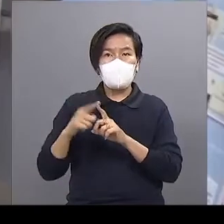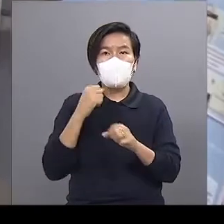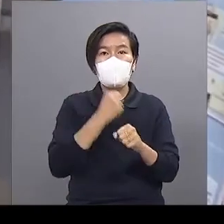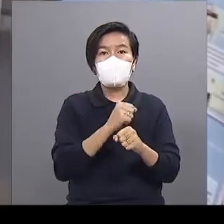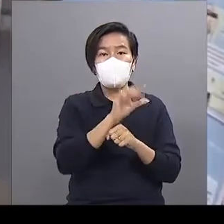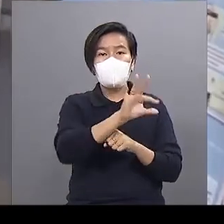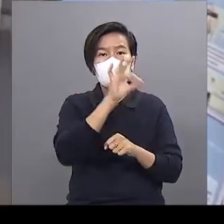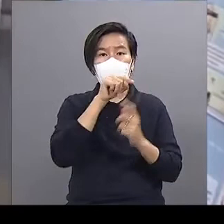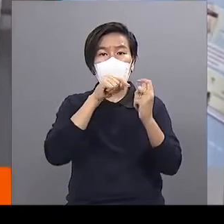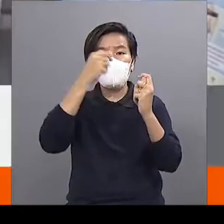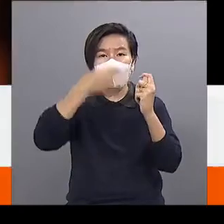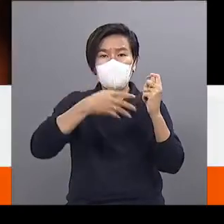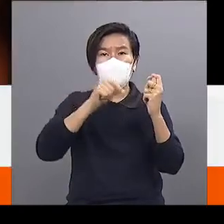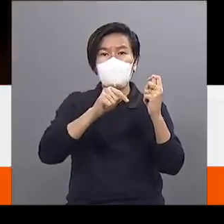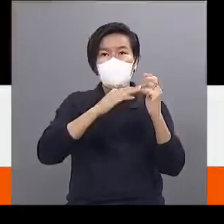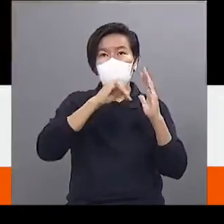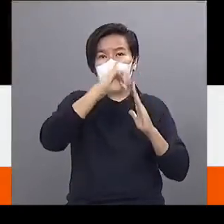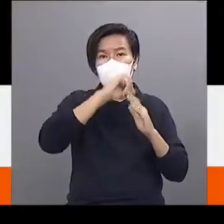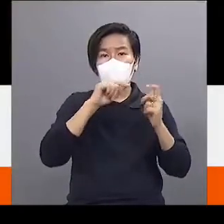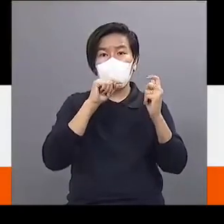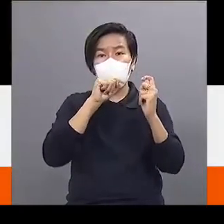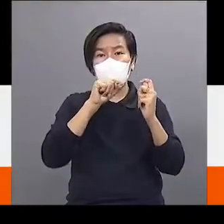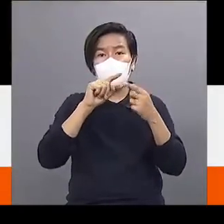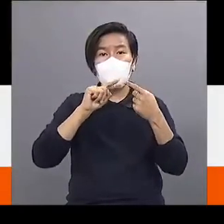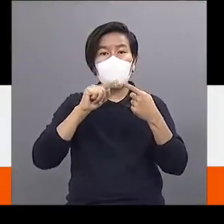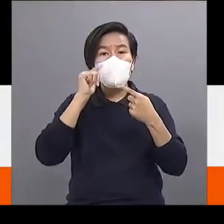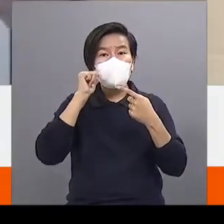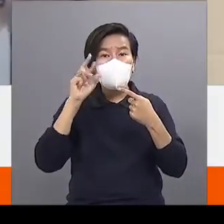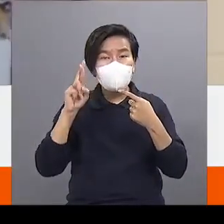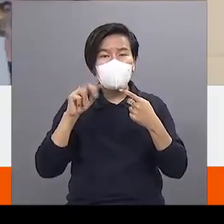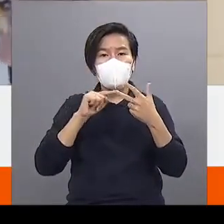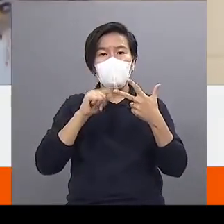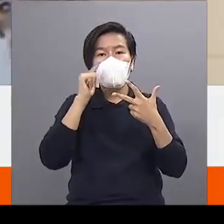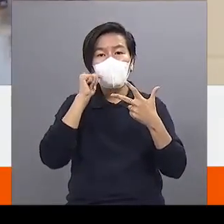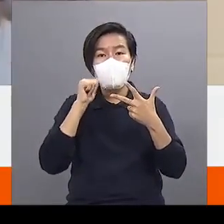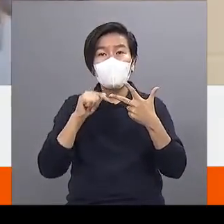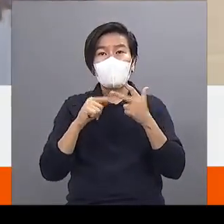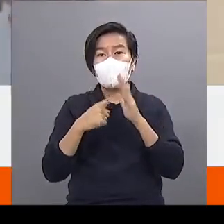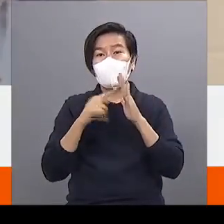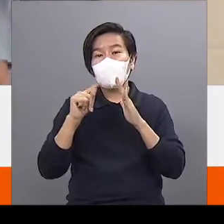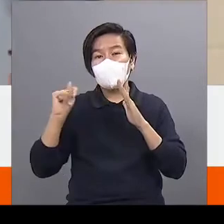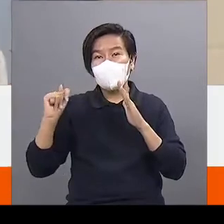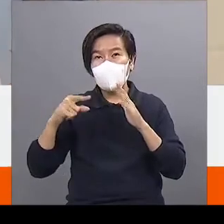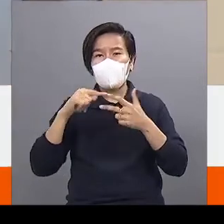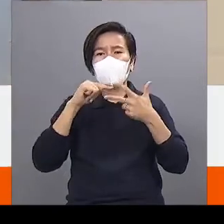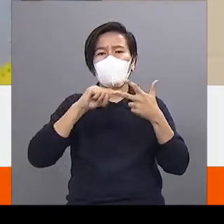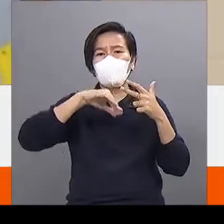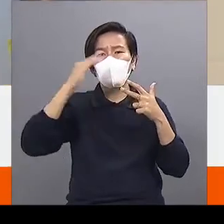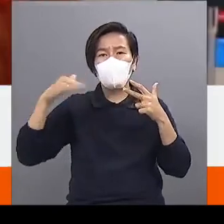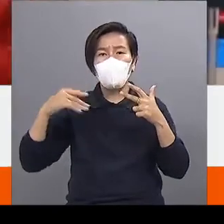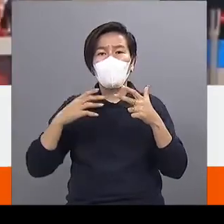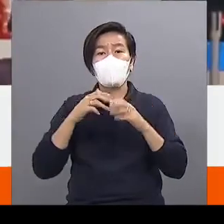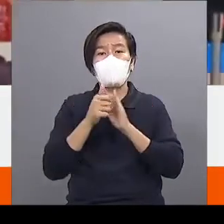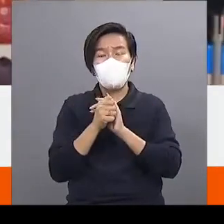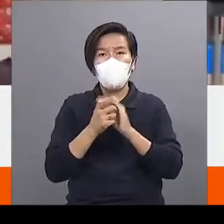ของจังหวัดเชียงใหม่ได้แก่อำเภอแม่ริมแม่แตงดอยเต่าและอำเภอเมืองเพื่อเปิดรับนักท่องเที่ยวชาวต่างชาติที่ได้รับวัคซีนแล้ว